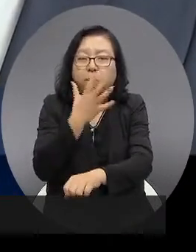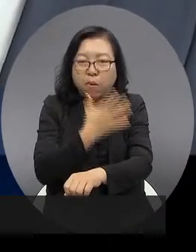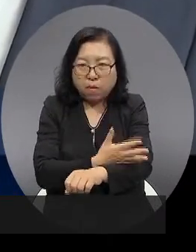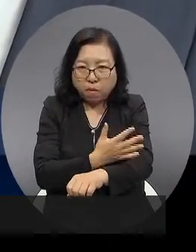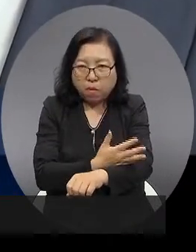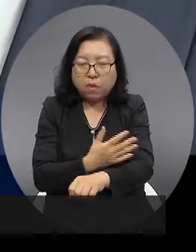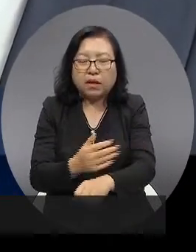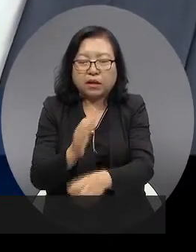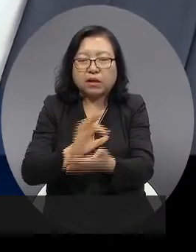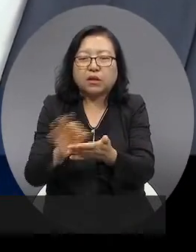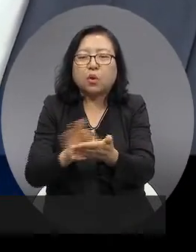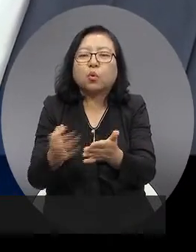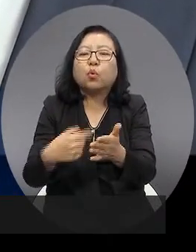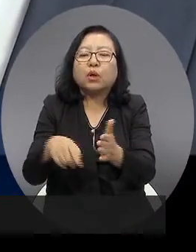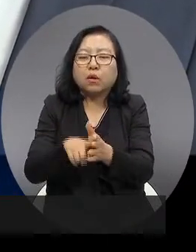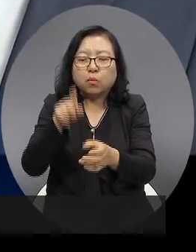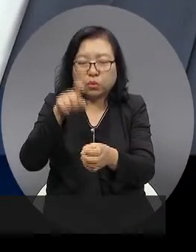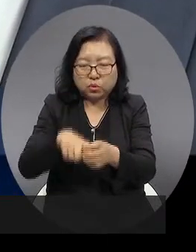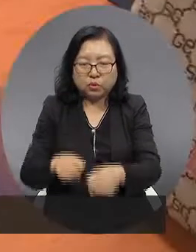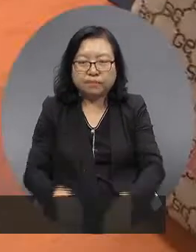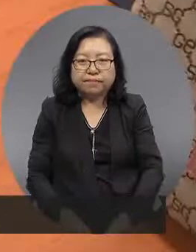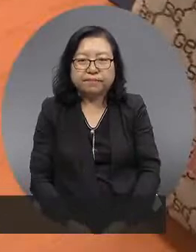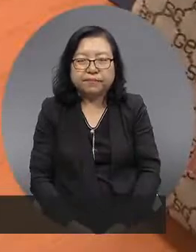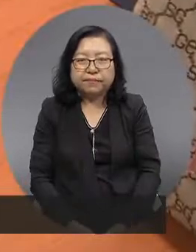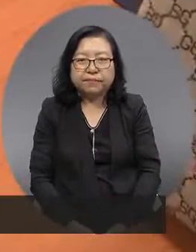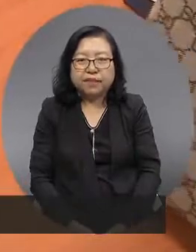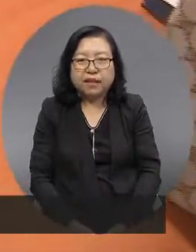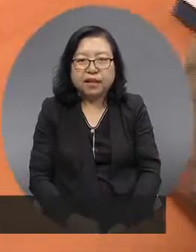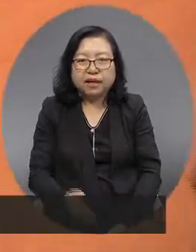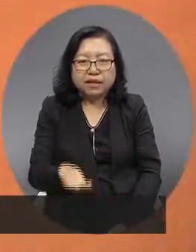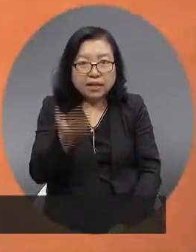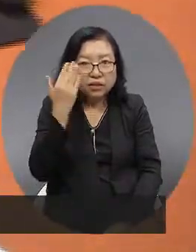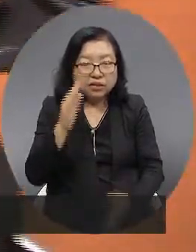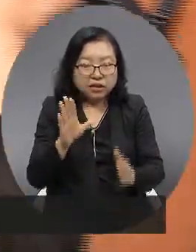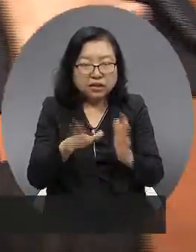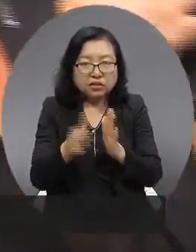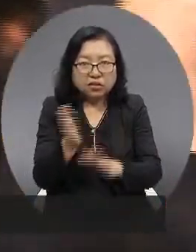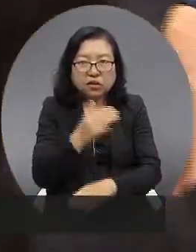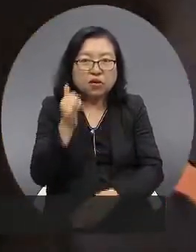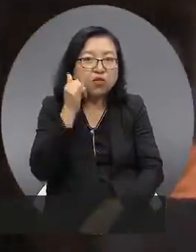용이하게 사용할 수가 있다는 말씀을 드립니다. 기존처럼 전화로